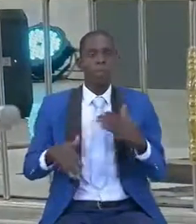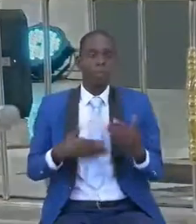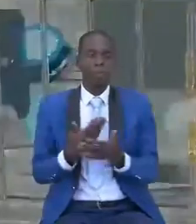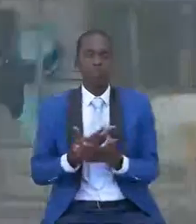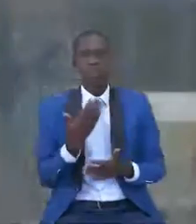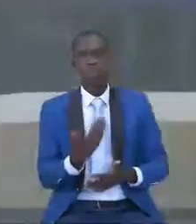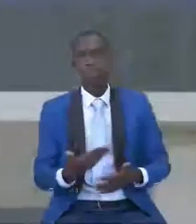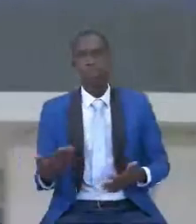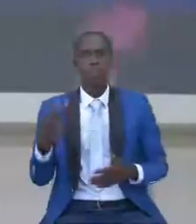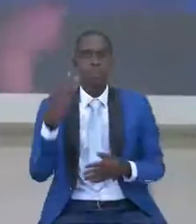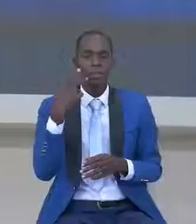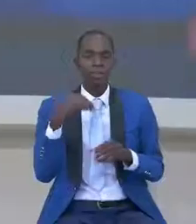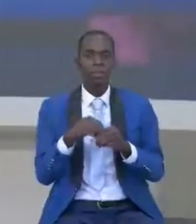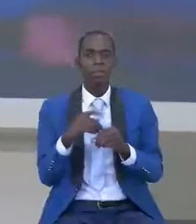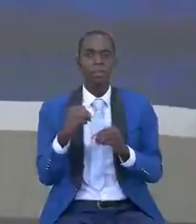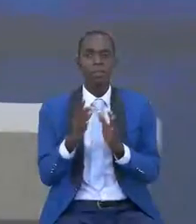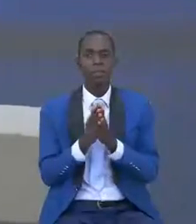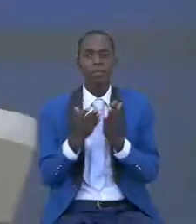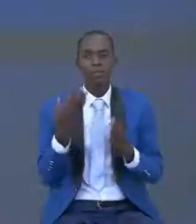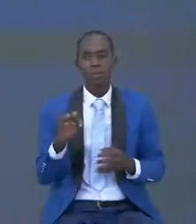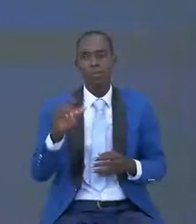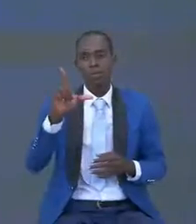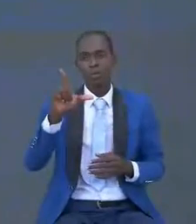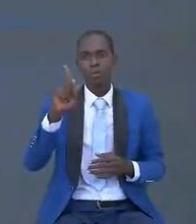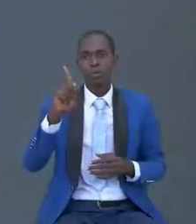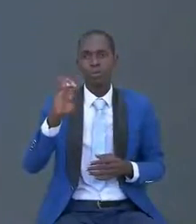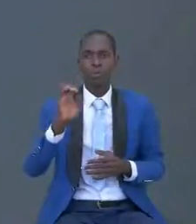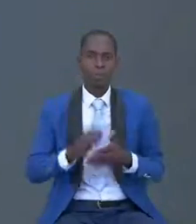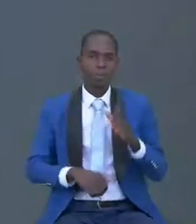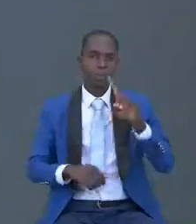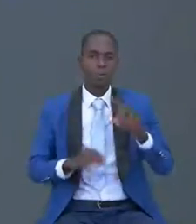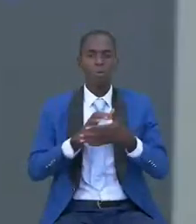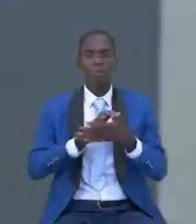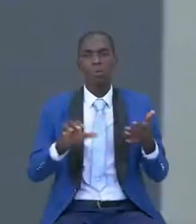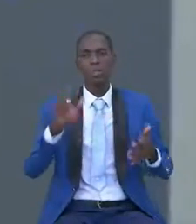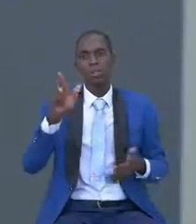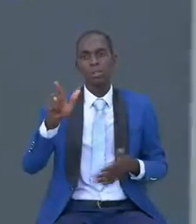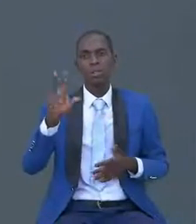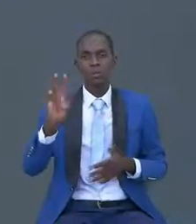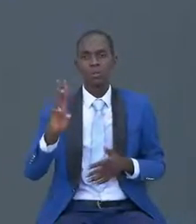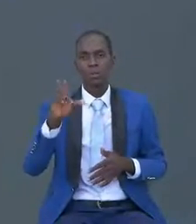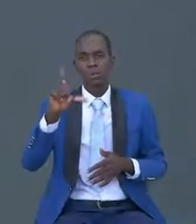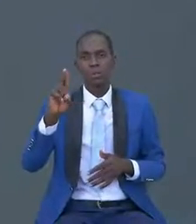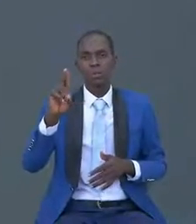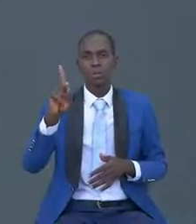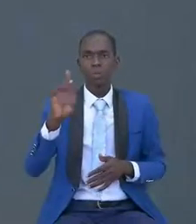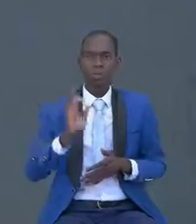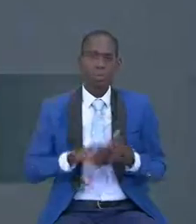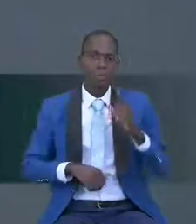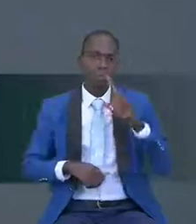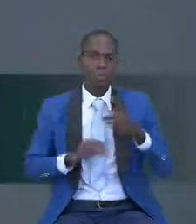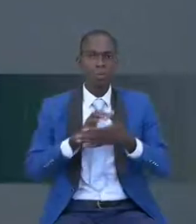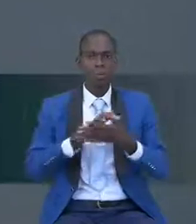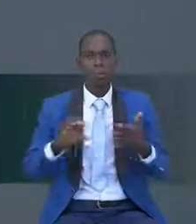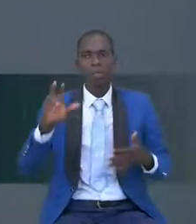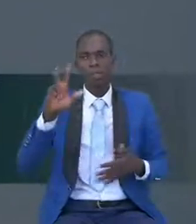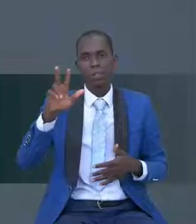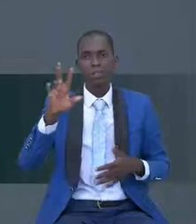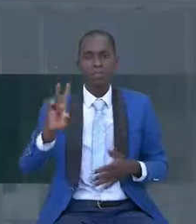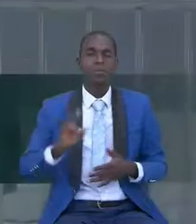cela en Luc au chapitre 1, verset 37. Luc 1, verset